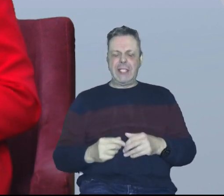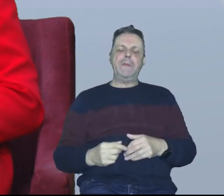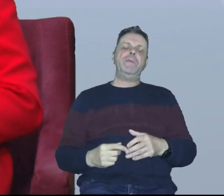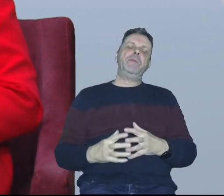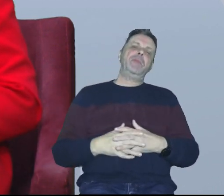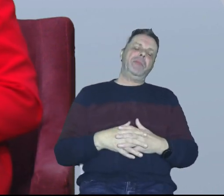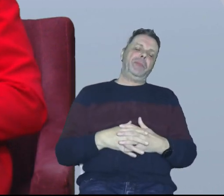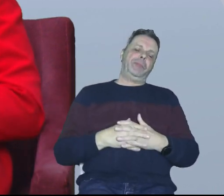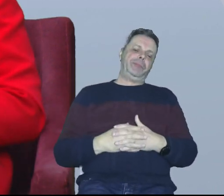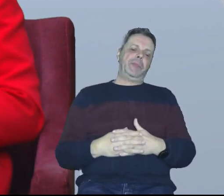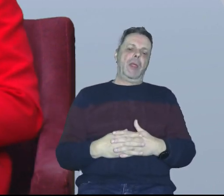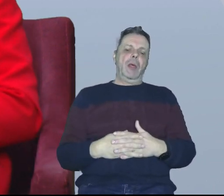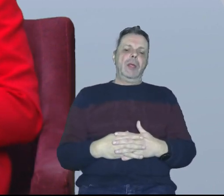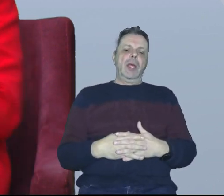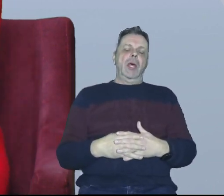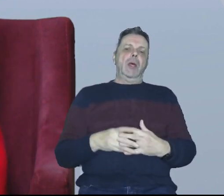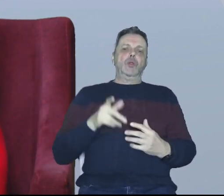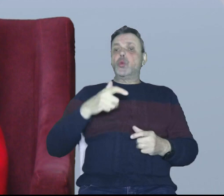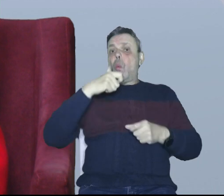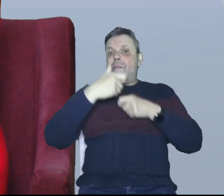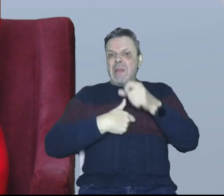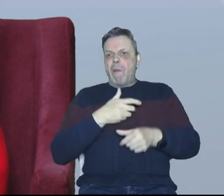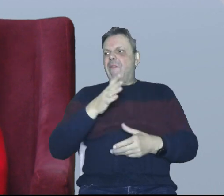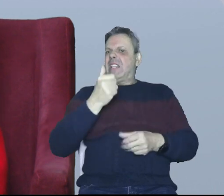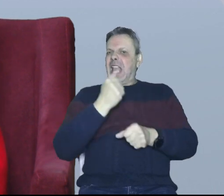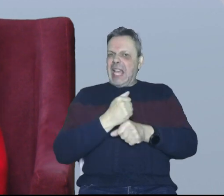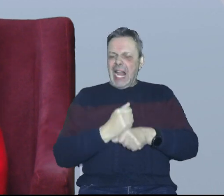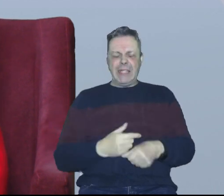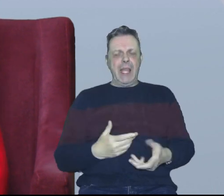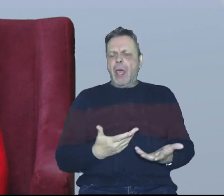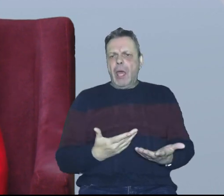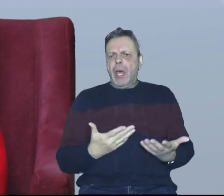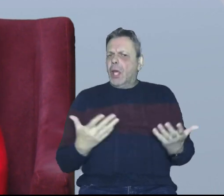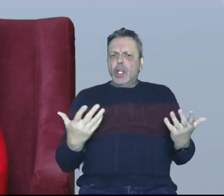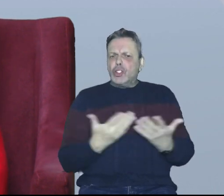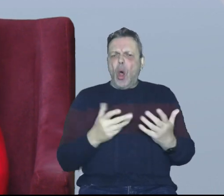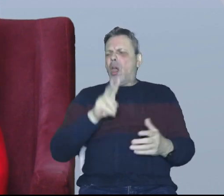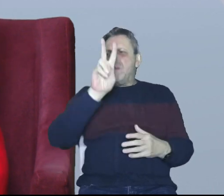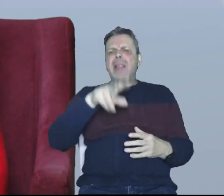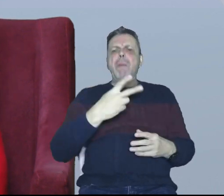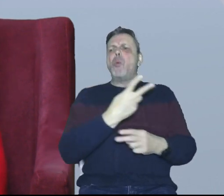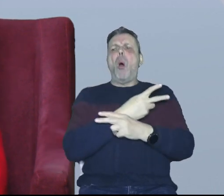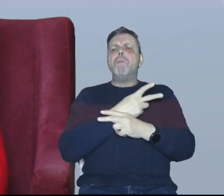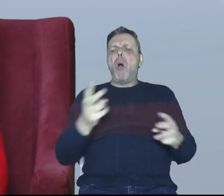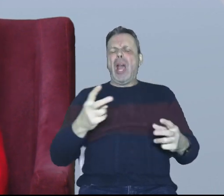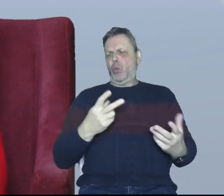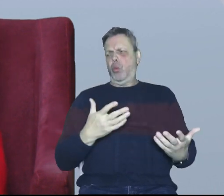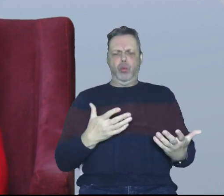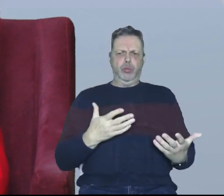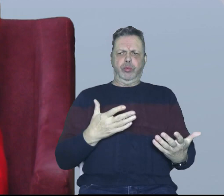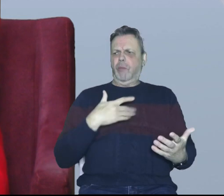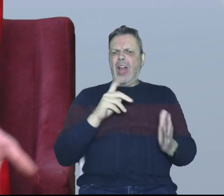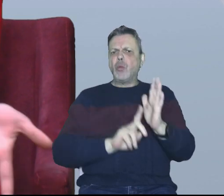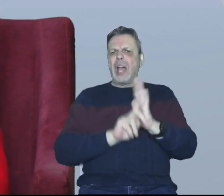bilo bi šteta da ne nauče bar na ovako jedan zanimljiv način. Tu su i filmovi koje ste snimali tijekom godina. Možete nam malo ispričati. Vi imate jako puno